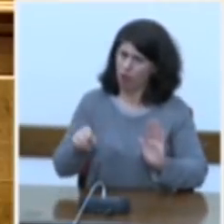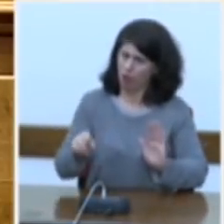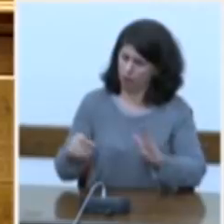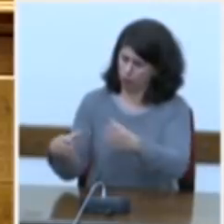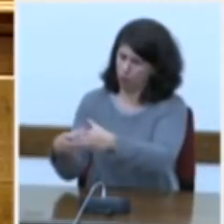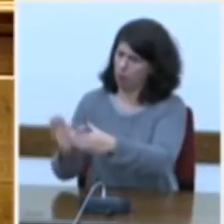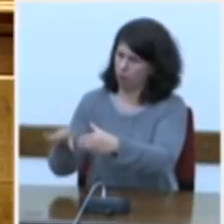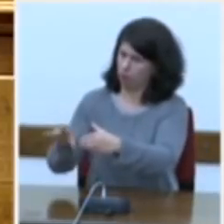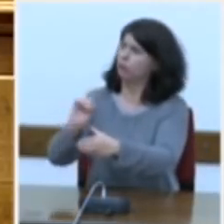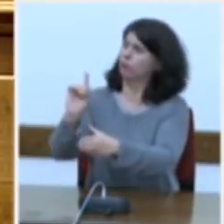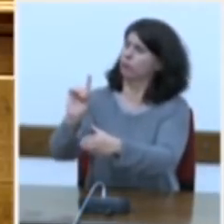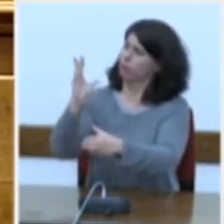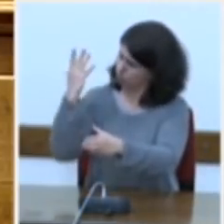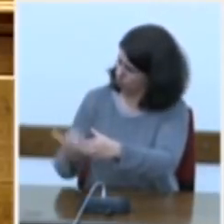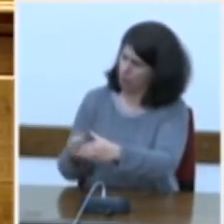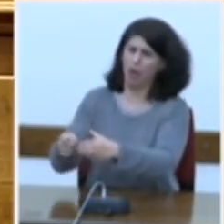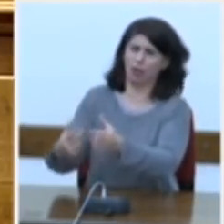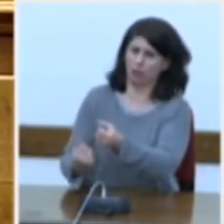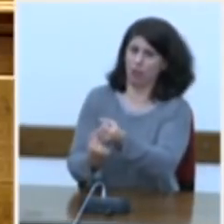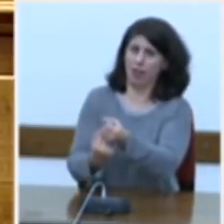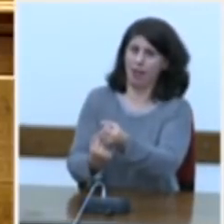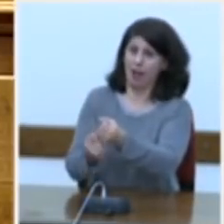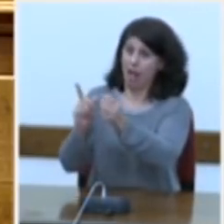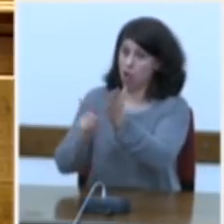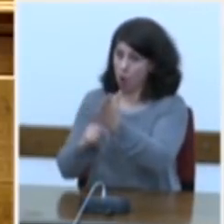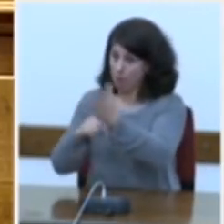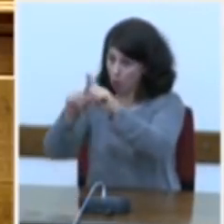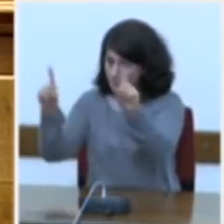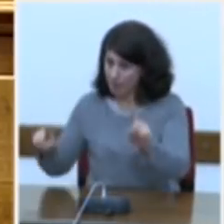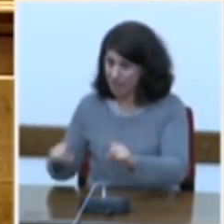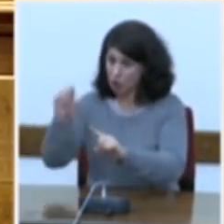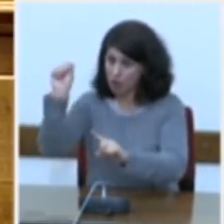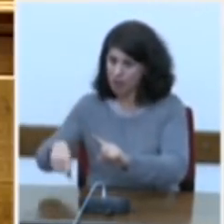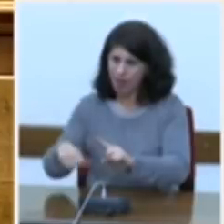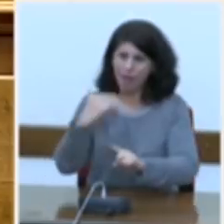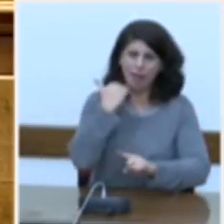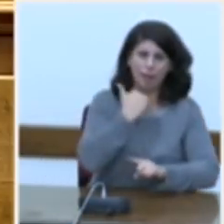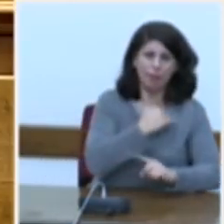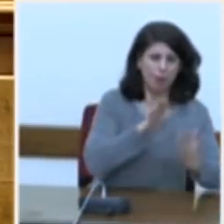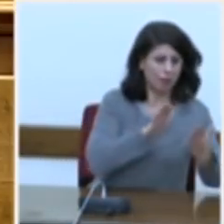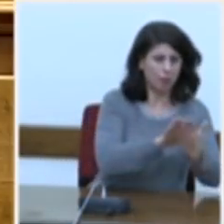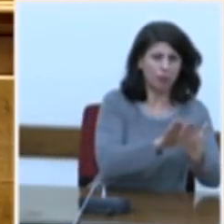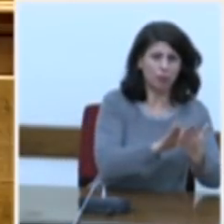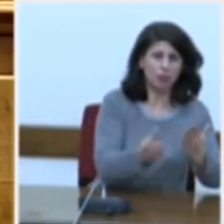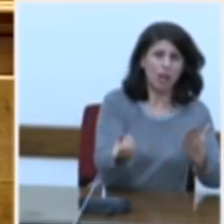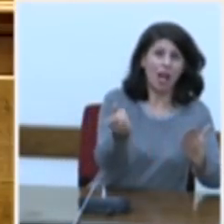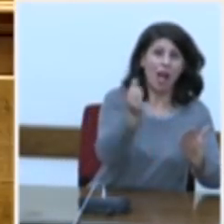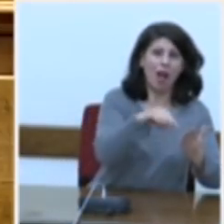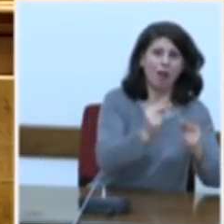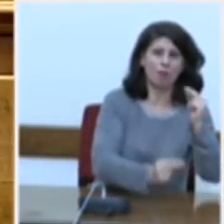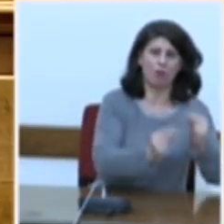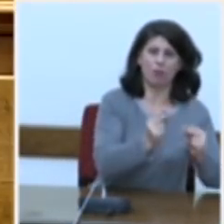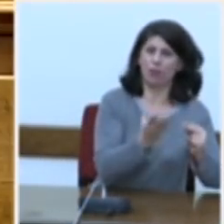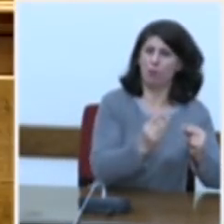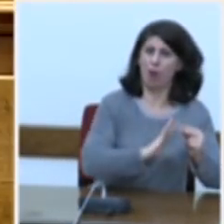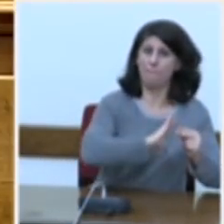πλευρά. Όμως, πέρα από το νομικό πλαίσιο, το θύμα έχει να αντιμετωπίσει πολλούς κοπέλους μέχρι